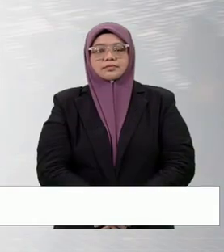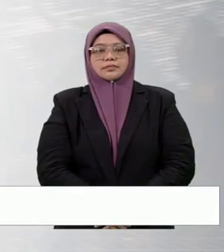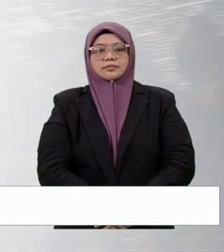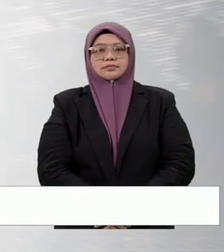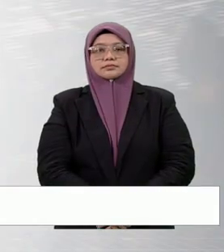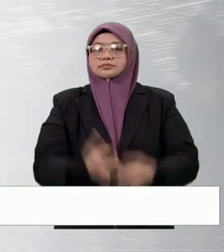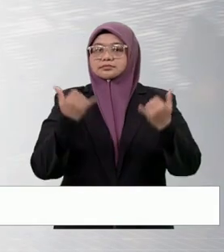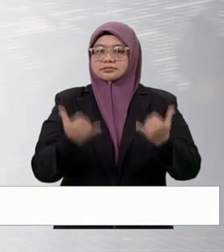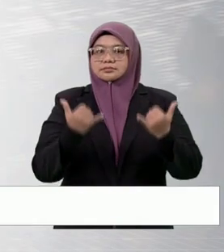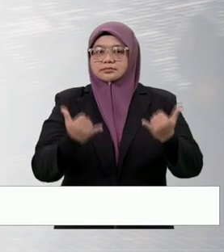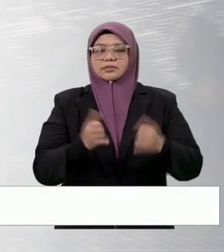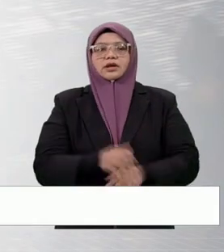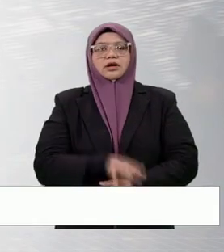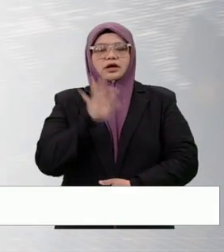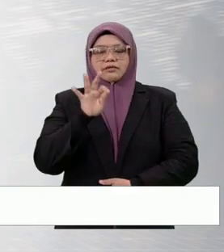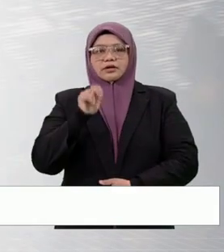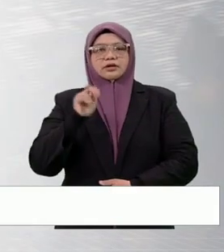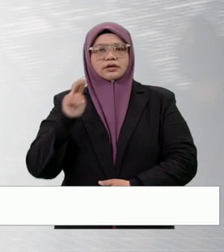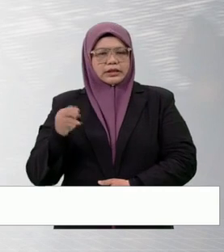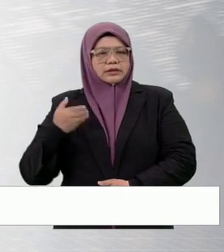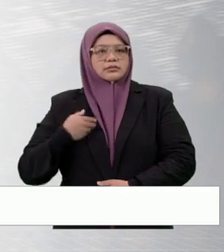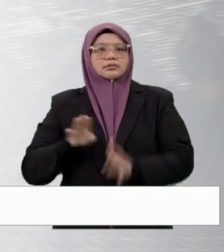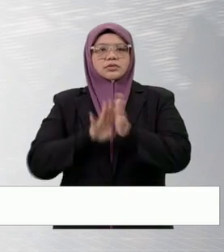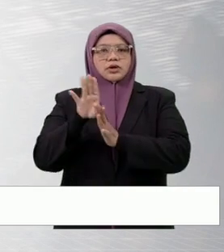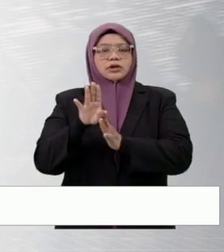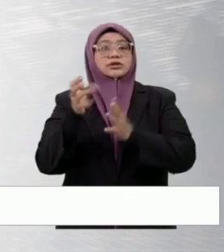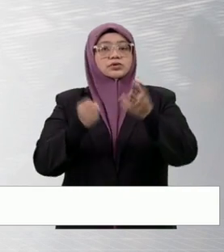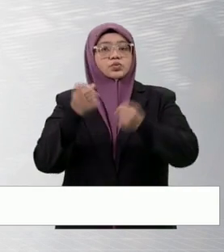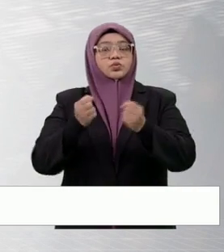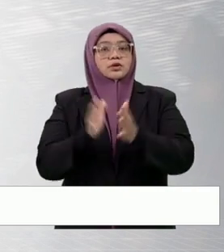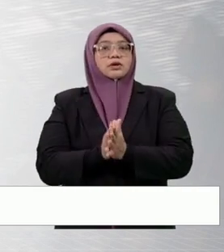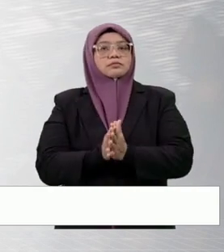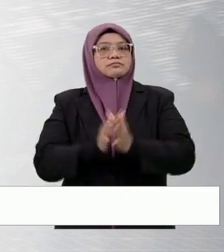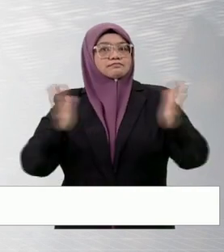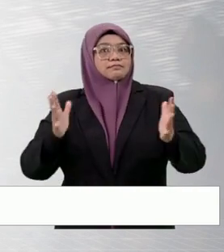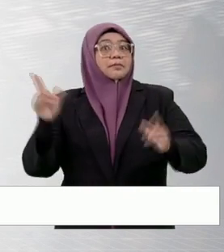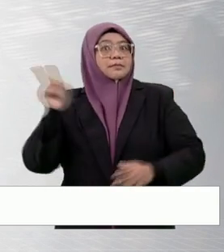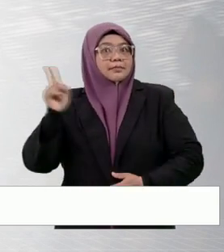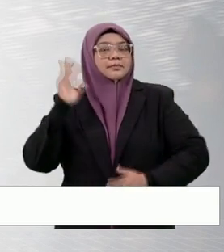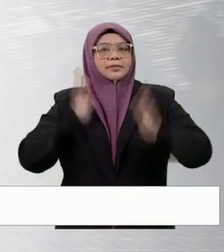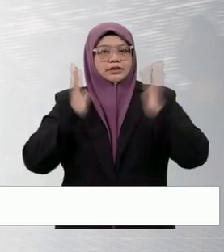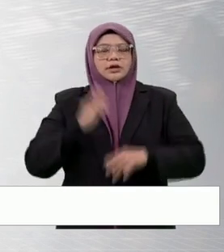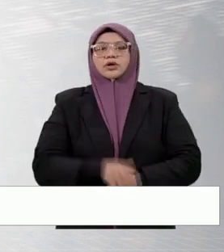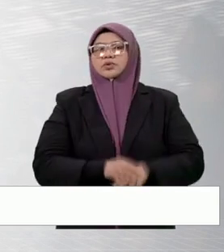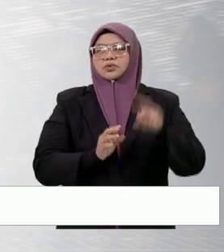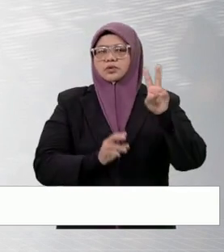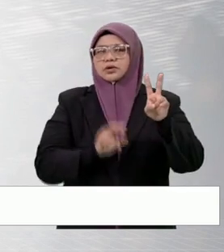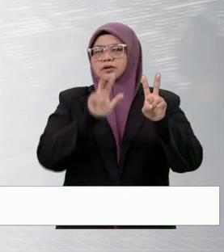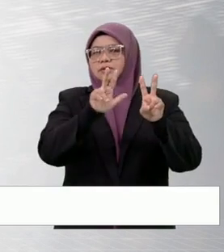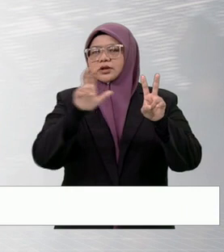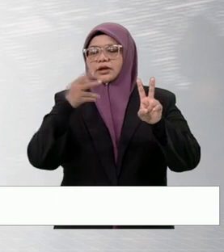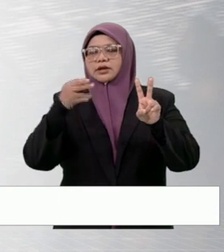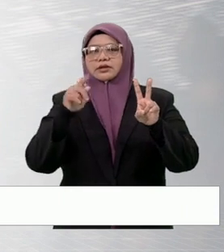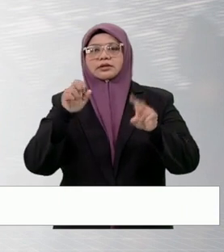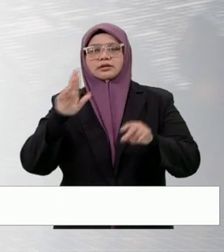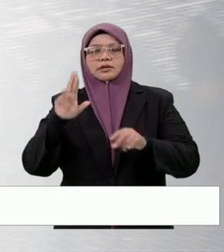ketika ini membangunkan ladang tenusu bersepadu terbesar di Malaysia seluas 2.726 hektar